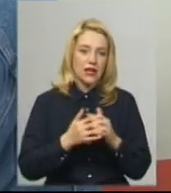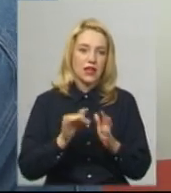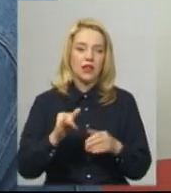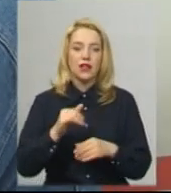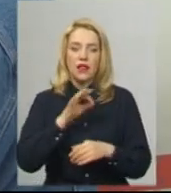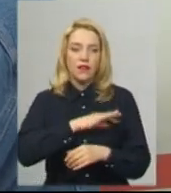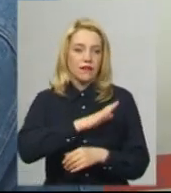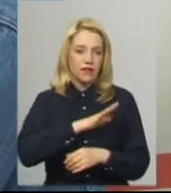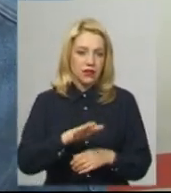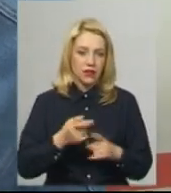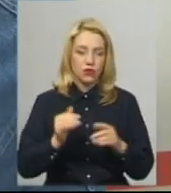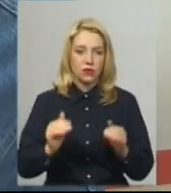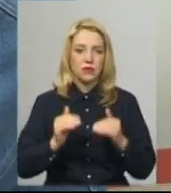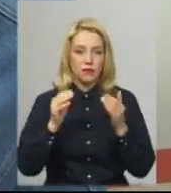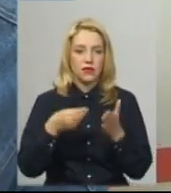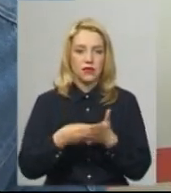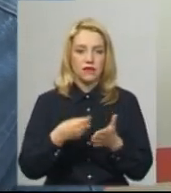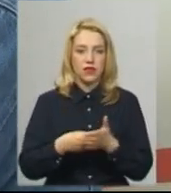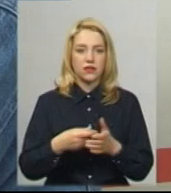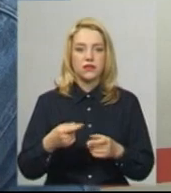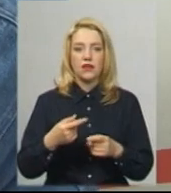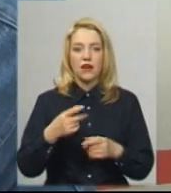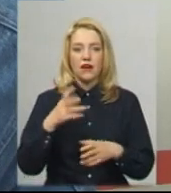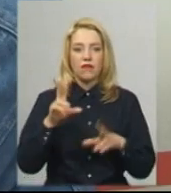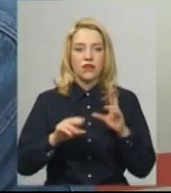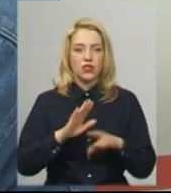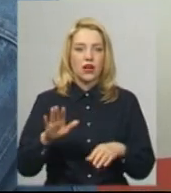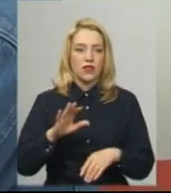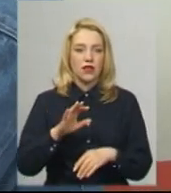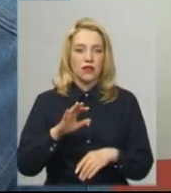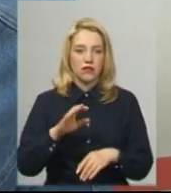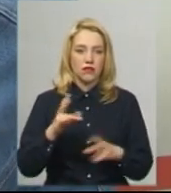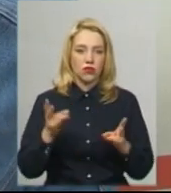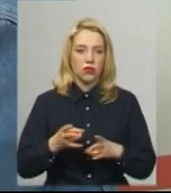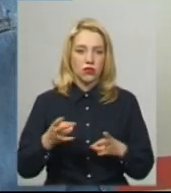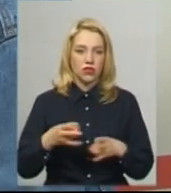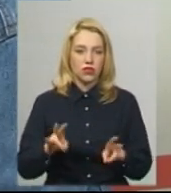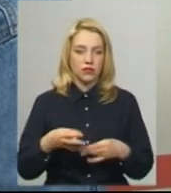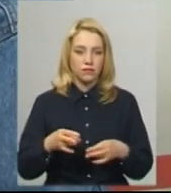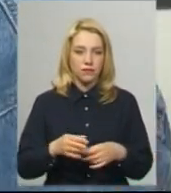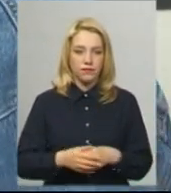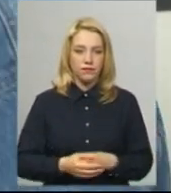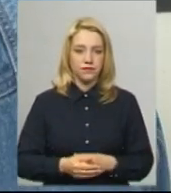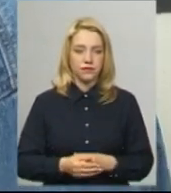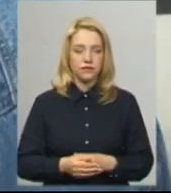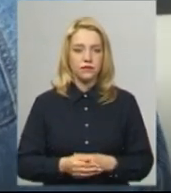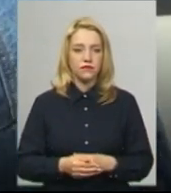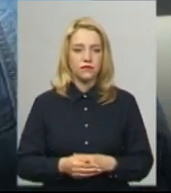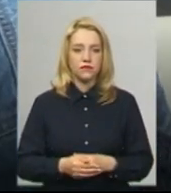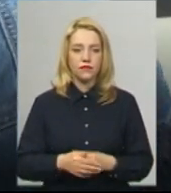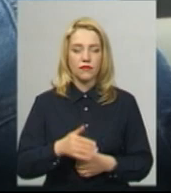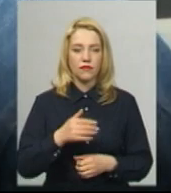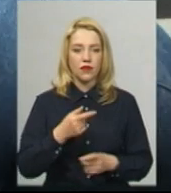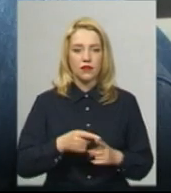невигідно. Та підіймати вартість проїзду вважає недоречним. Два місяці без зарплати, про яке могло бути добре? Не треба підіймати?